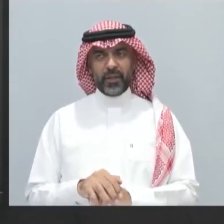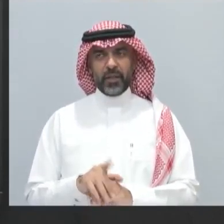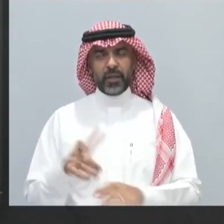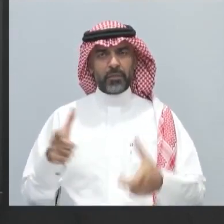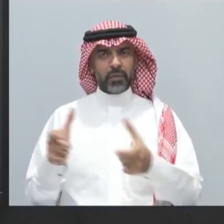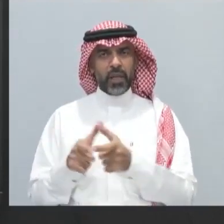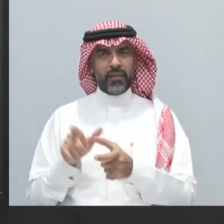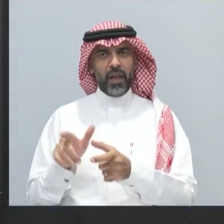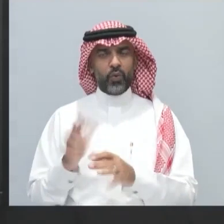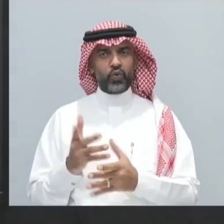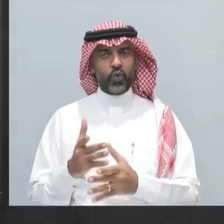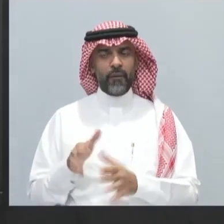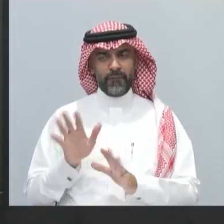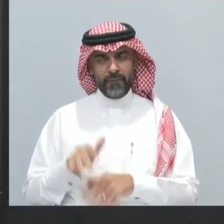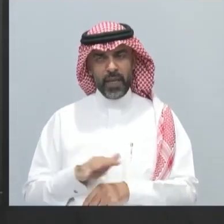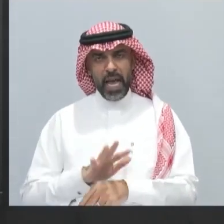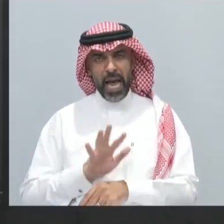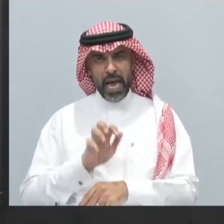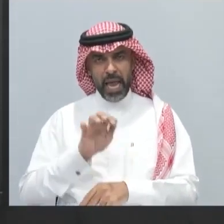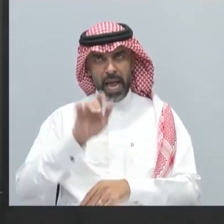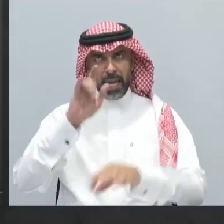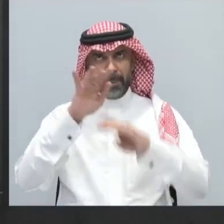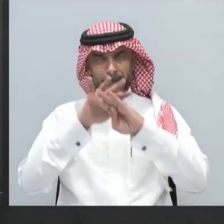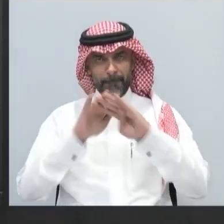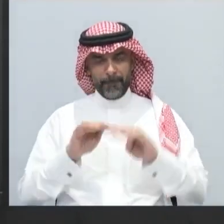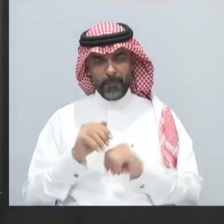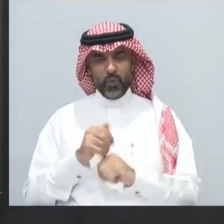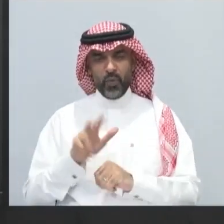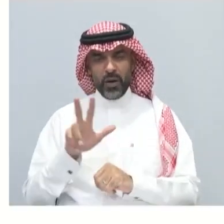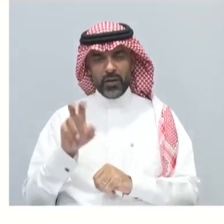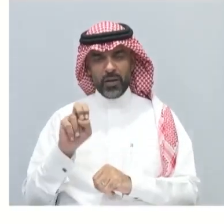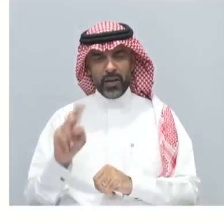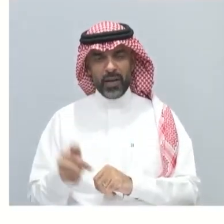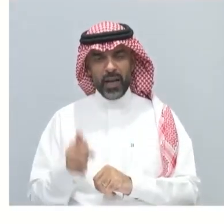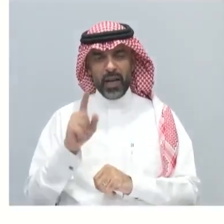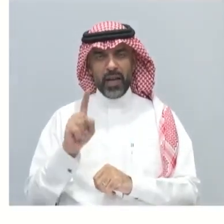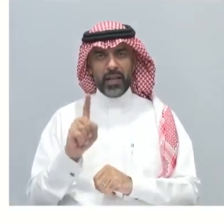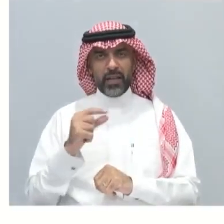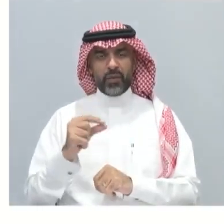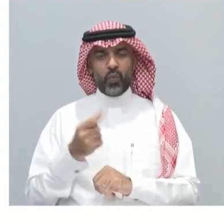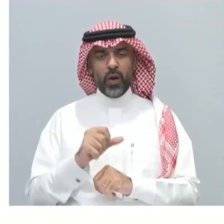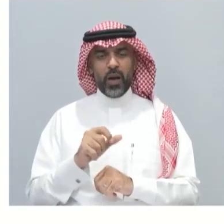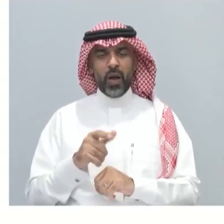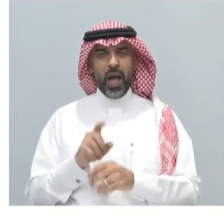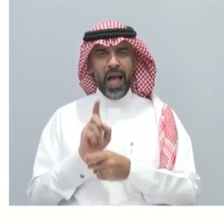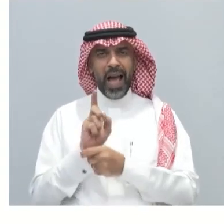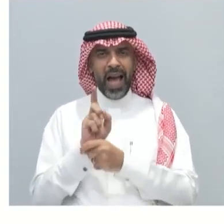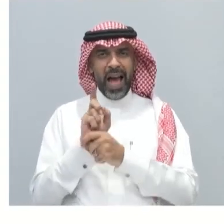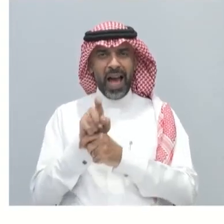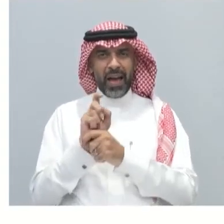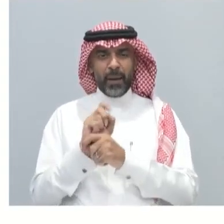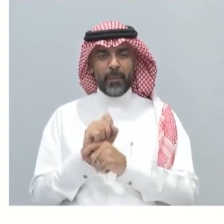التي تضم بدورها العناكب والقراد والحلم والعقارب وحيوان حذاء